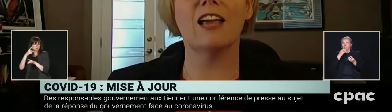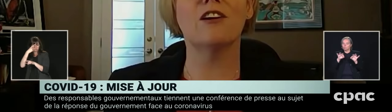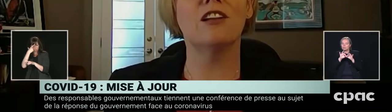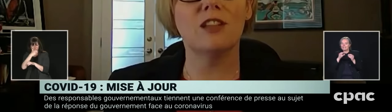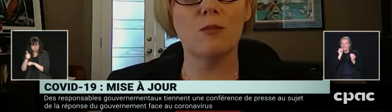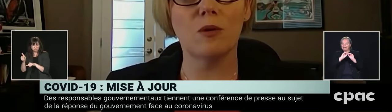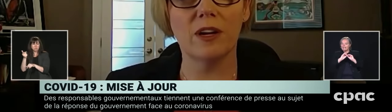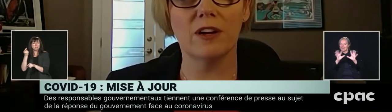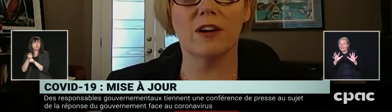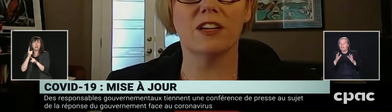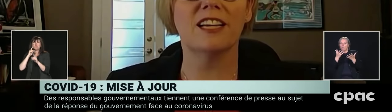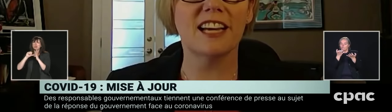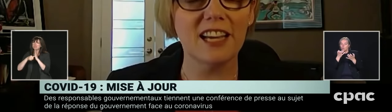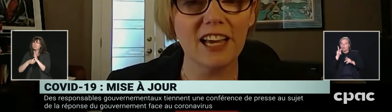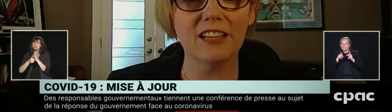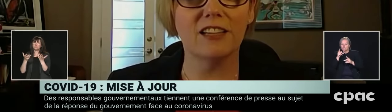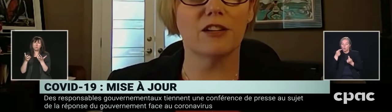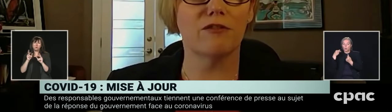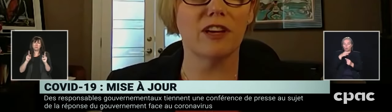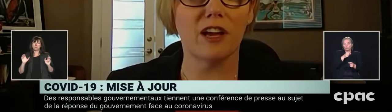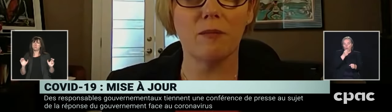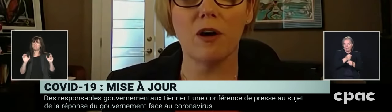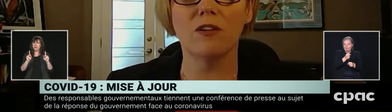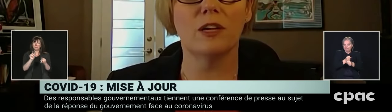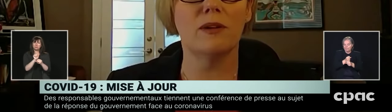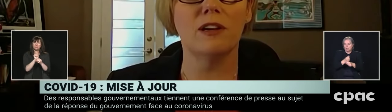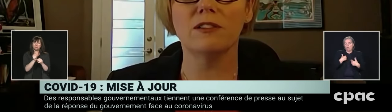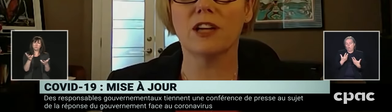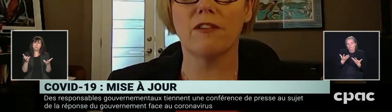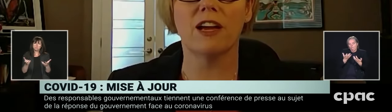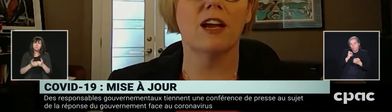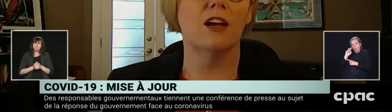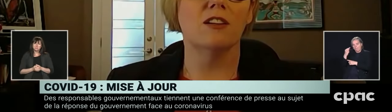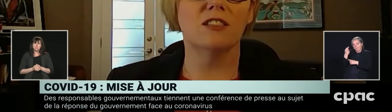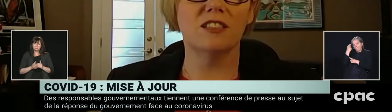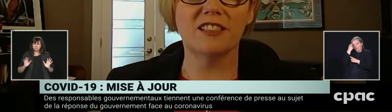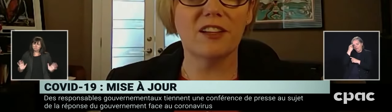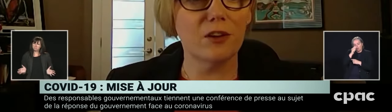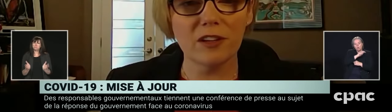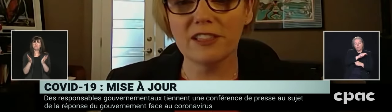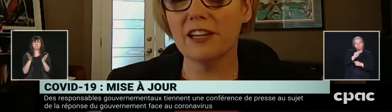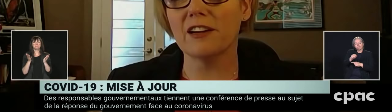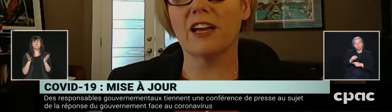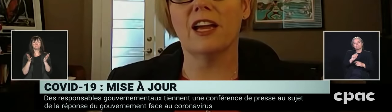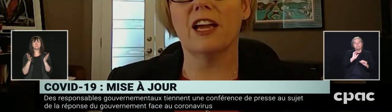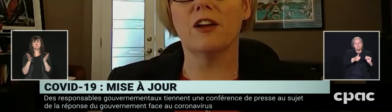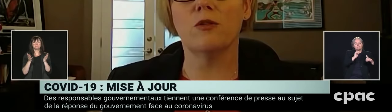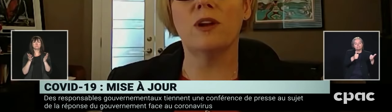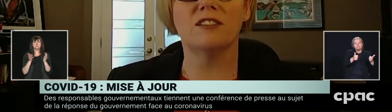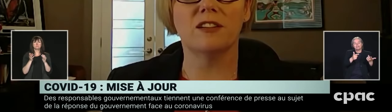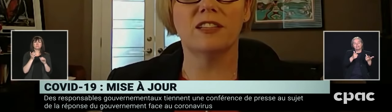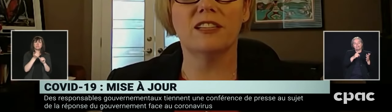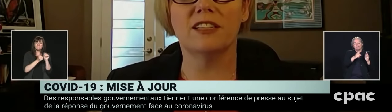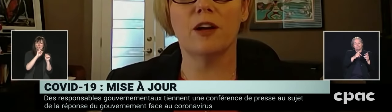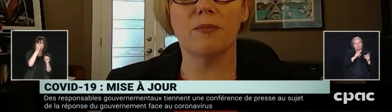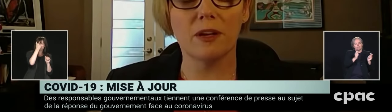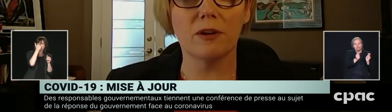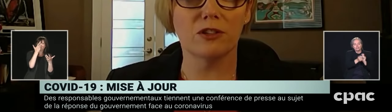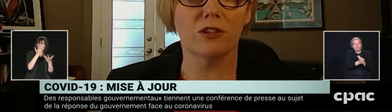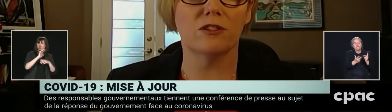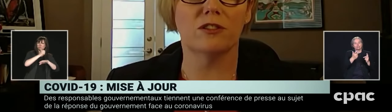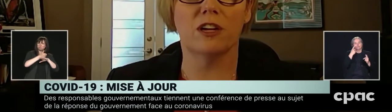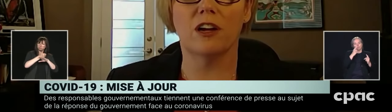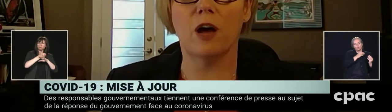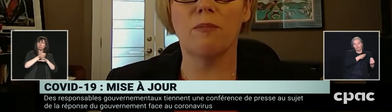et que les employeurs créent des environnements, des milieux de travail sécuritaires, et où la santé, c'est la